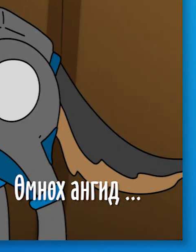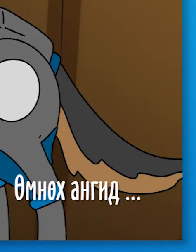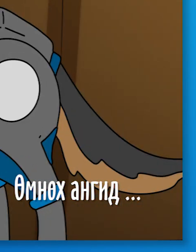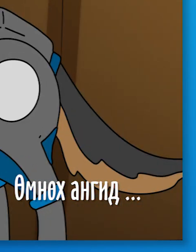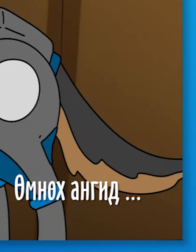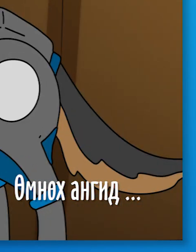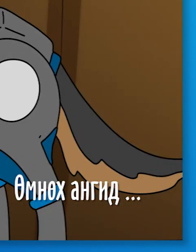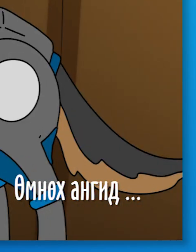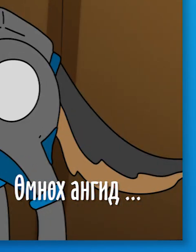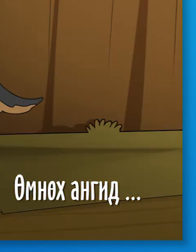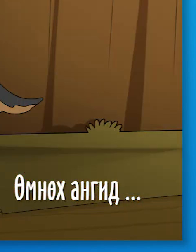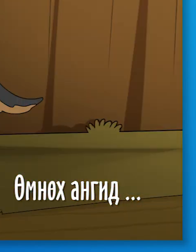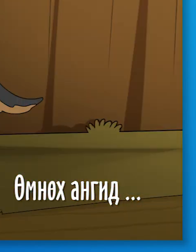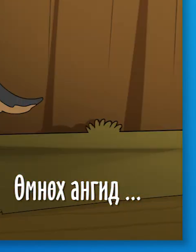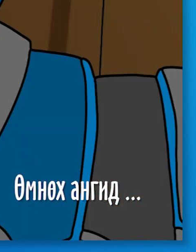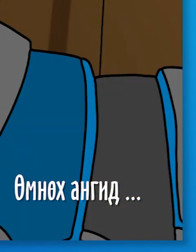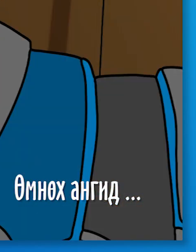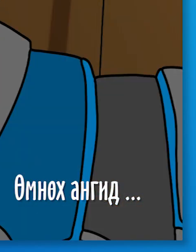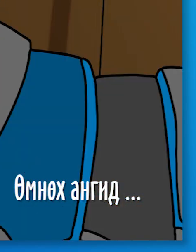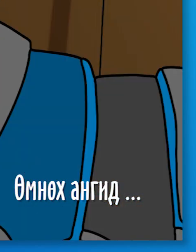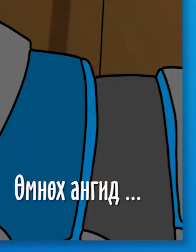Найзууд минь.